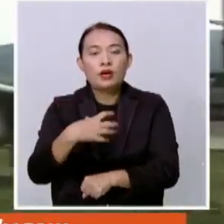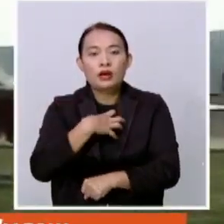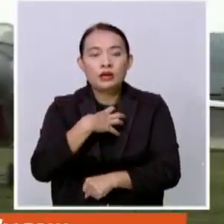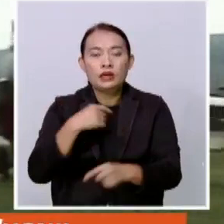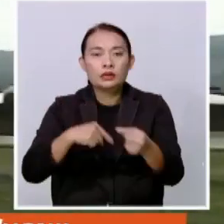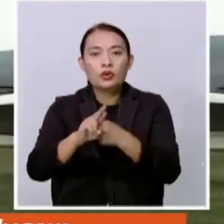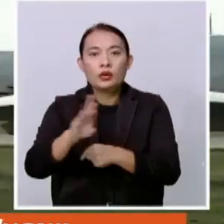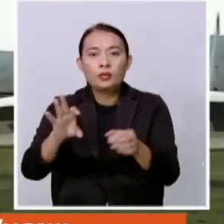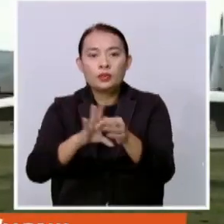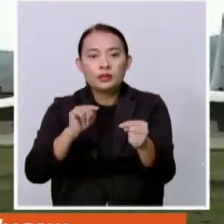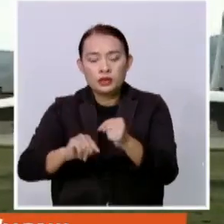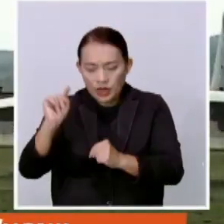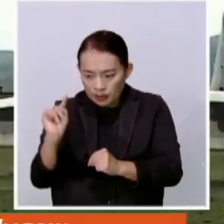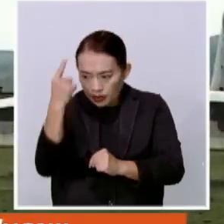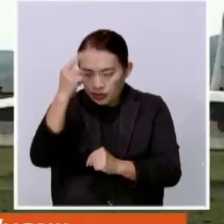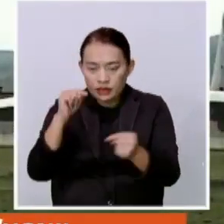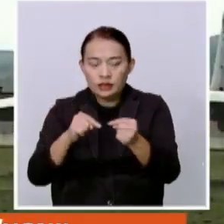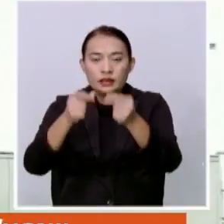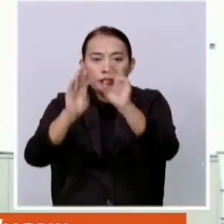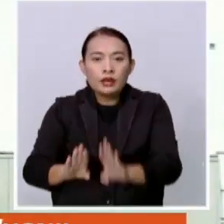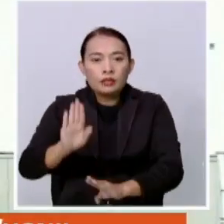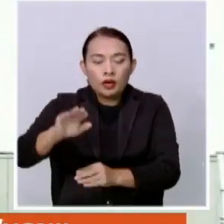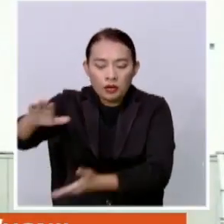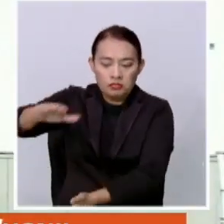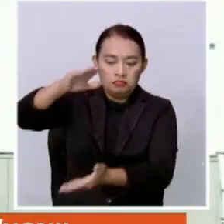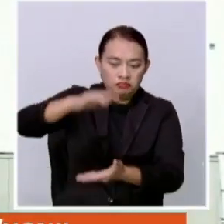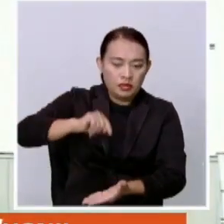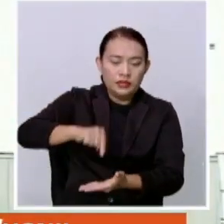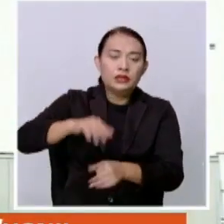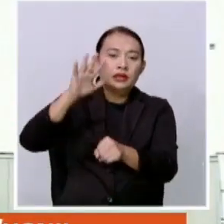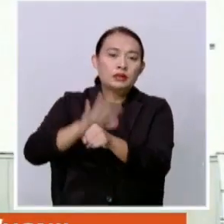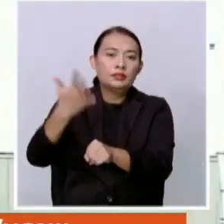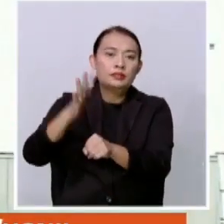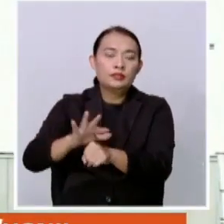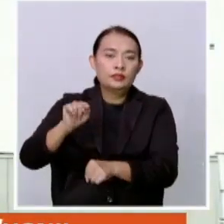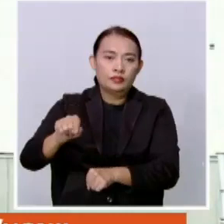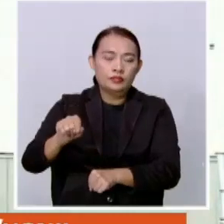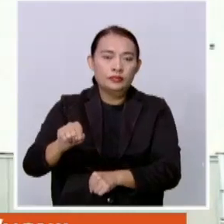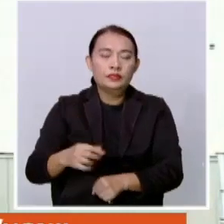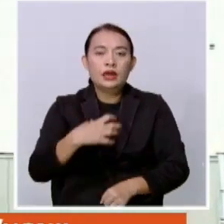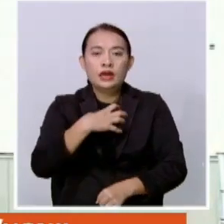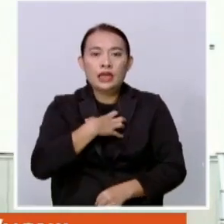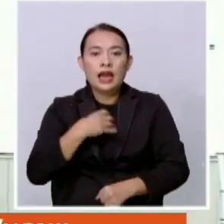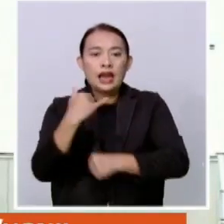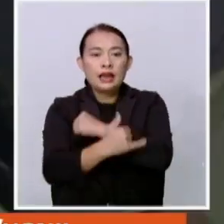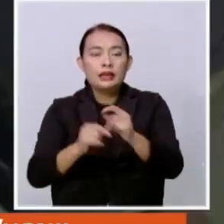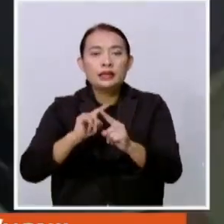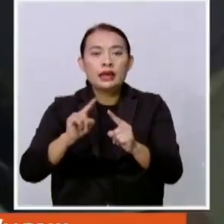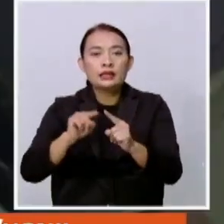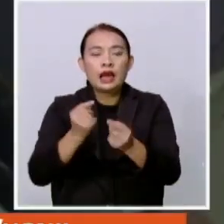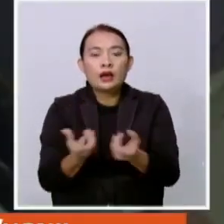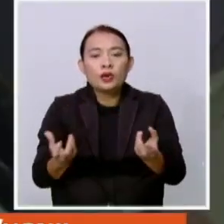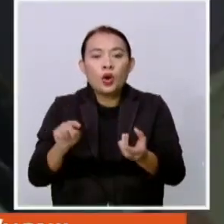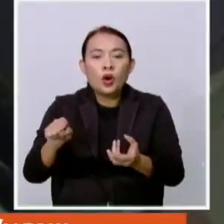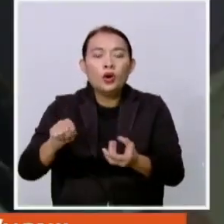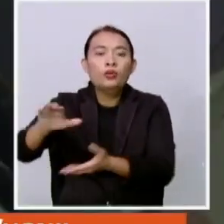อต้านขีปนาวุธที่ทันสมัยมากกว่านี้ซึ่งยูเครนยังมีไม่เพียงพอในระดับนั้นจึงต้องการให้ชาติต่างๆส่งอาวุธมาช่วยเหลือพร้อมบอกว่